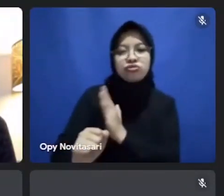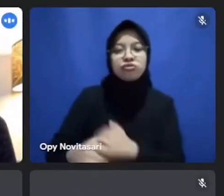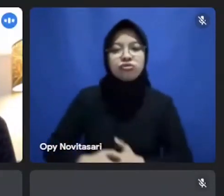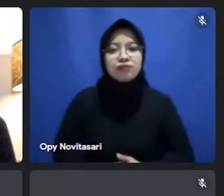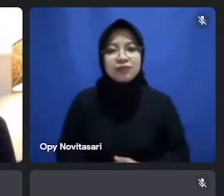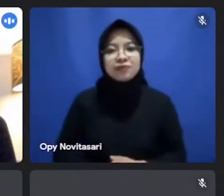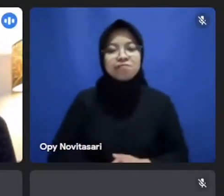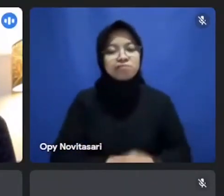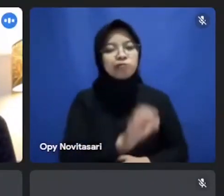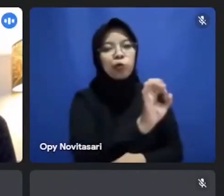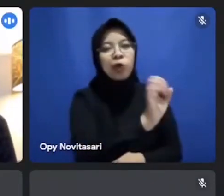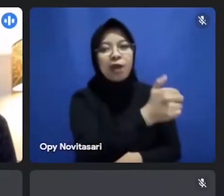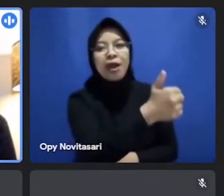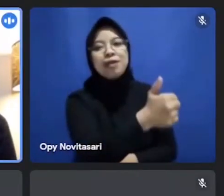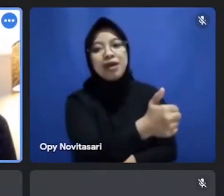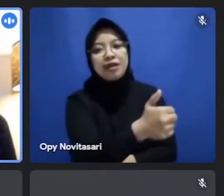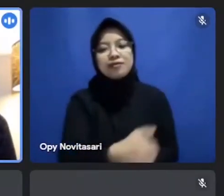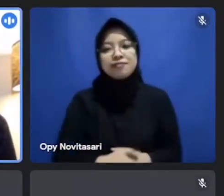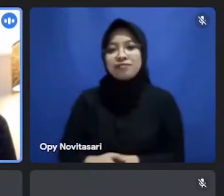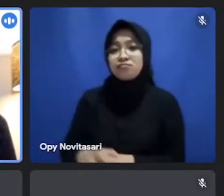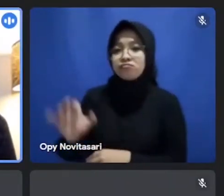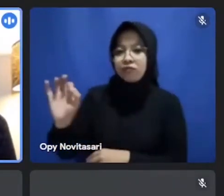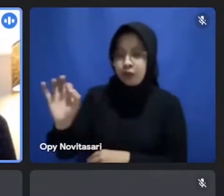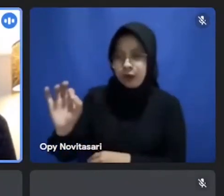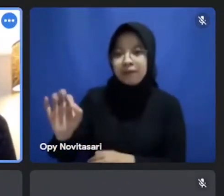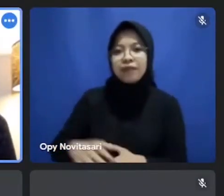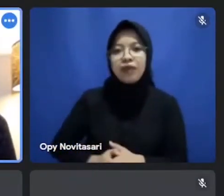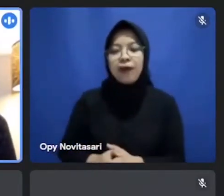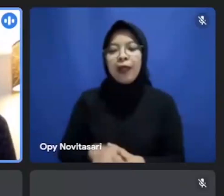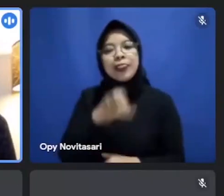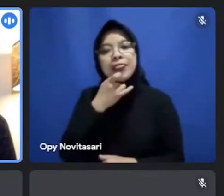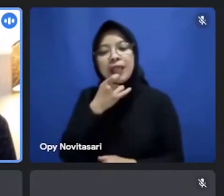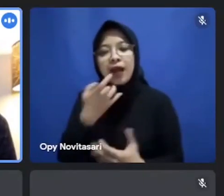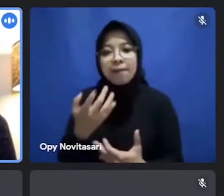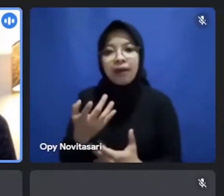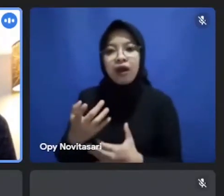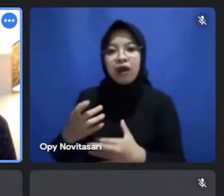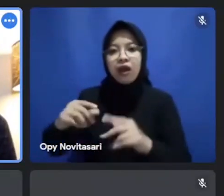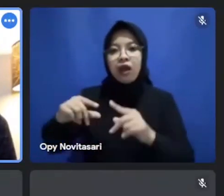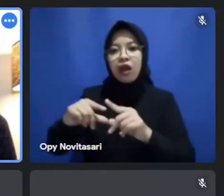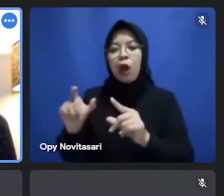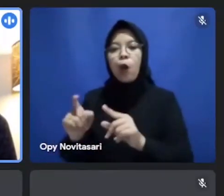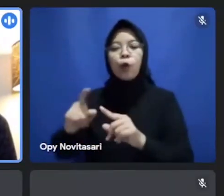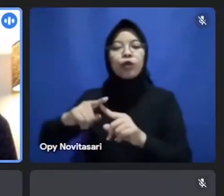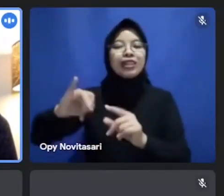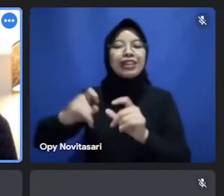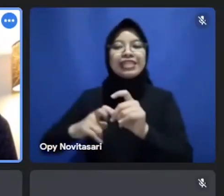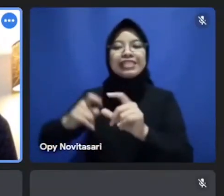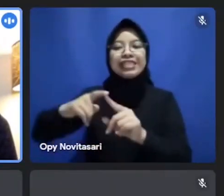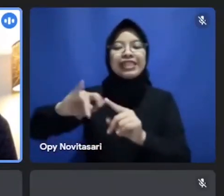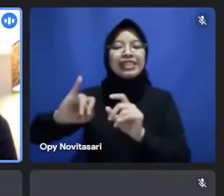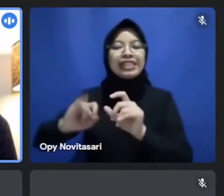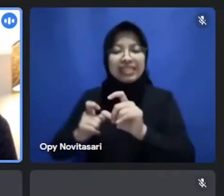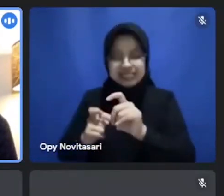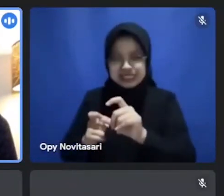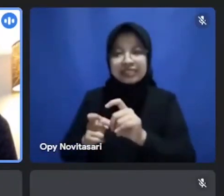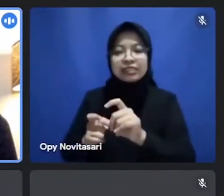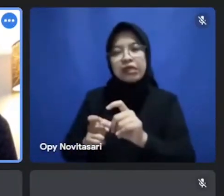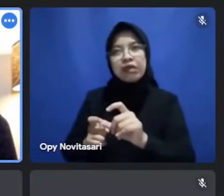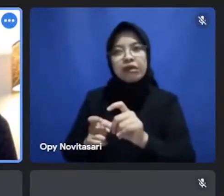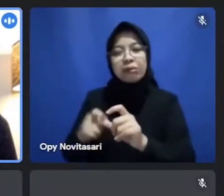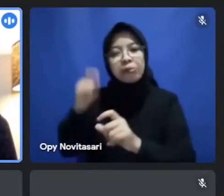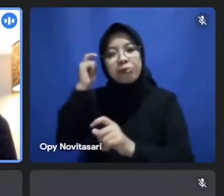Oke Mas baik dan ini soal ee pendengaran autistis ini juga salah satu salah